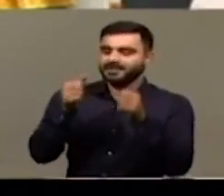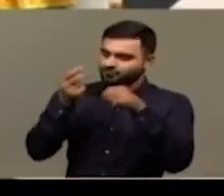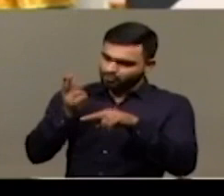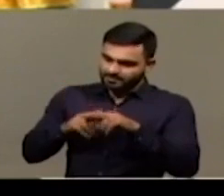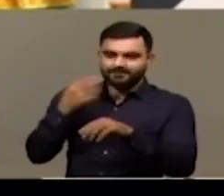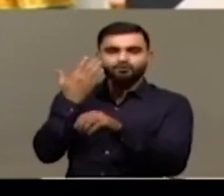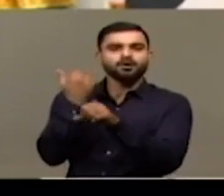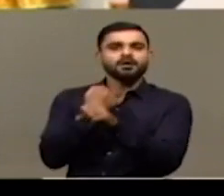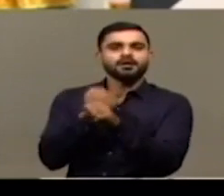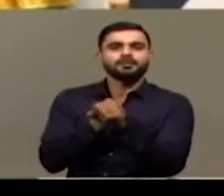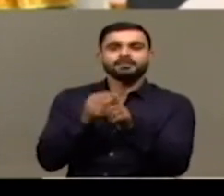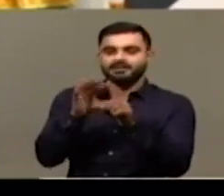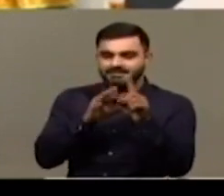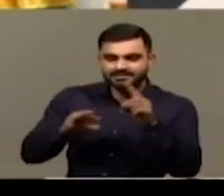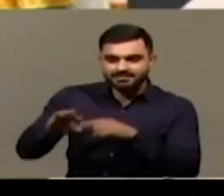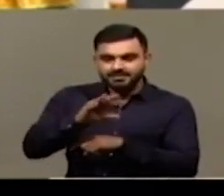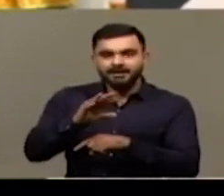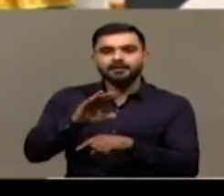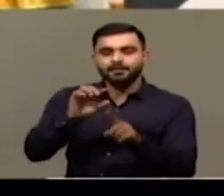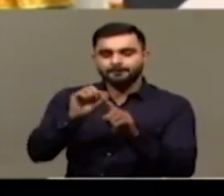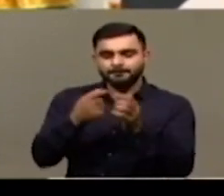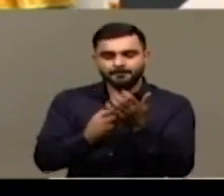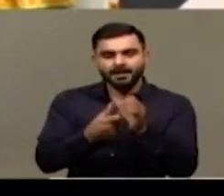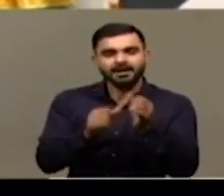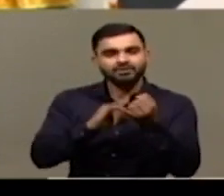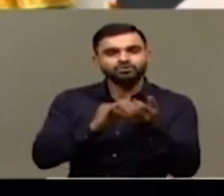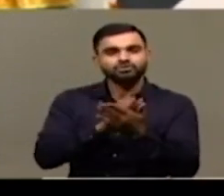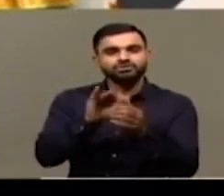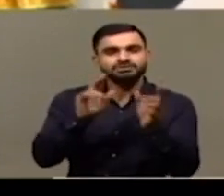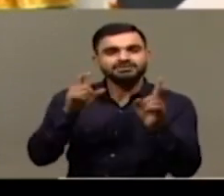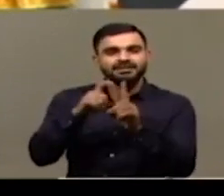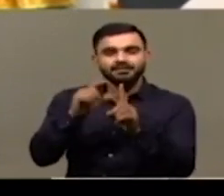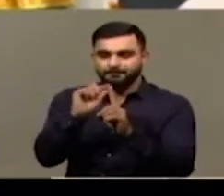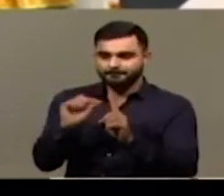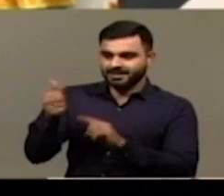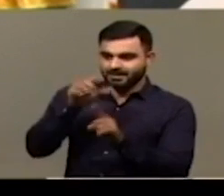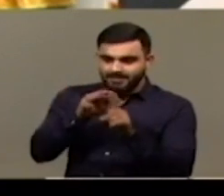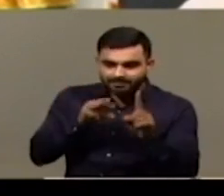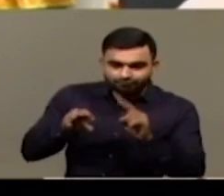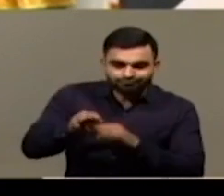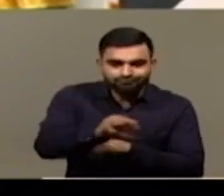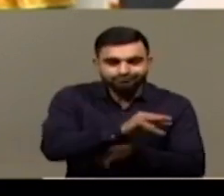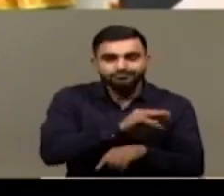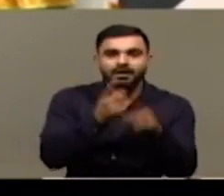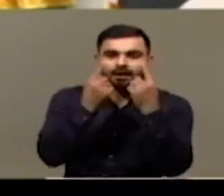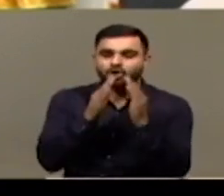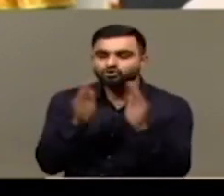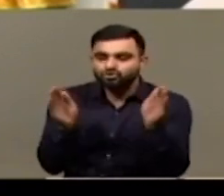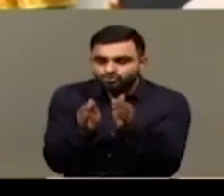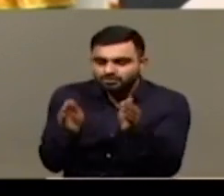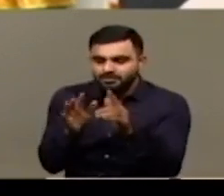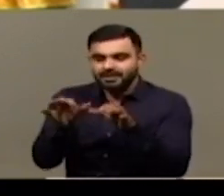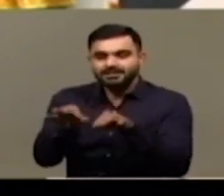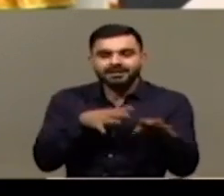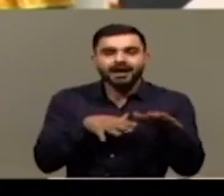उस वक्त भी मुझे याद है कि डिस्ट्रिक्ट वाइज भी हम ये सर्वेज करते थे, तो हमारे पास एक आंकड़ा फिक्स रहता था कि कितने